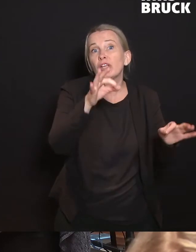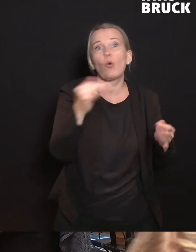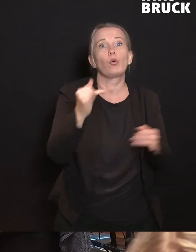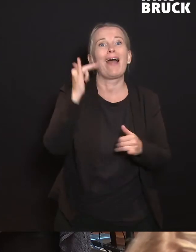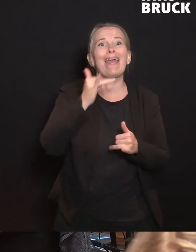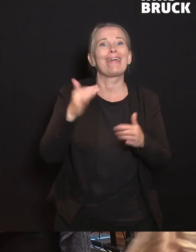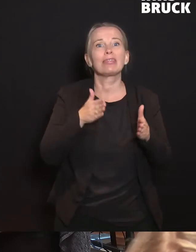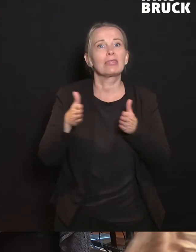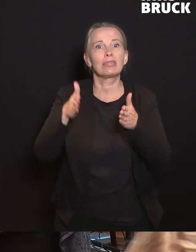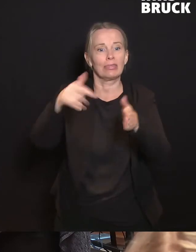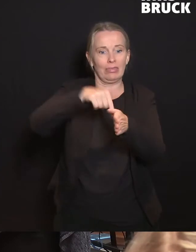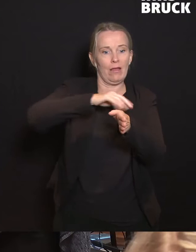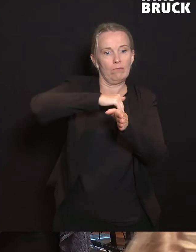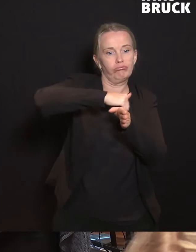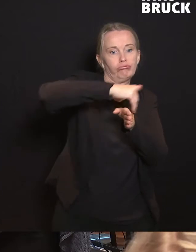Innenpromenade drängt, dann